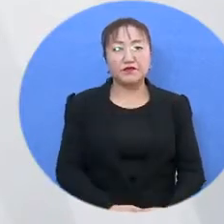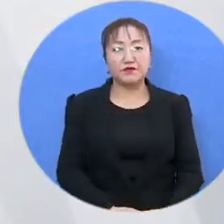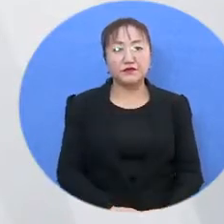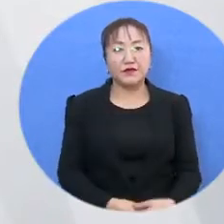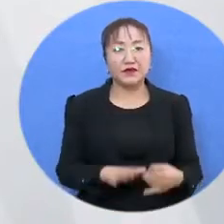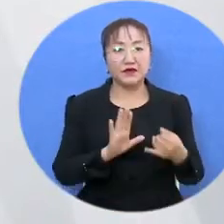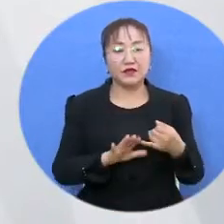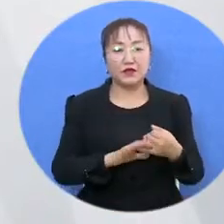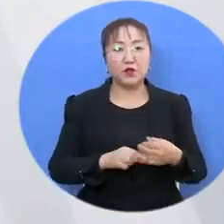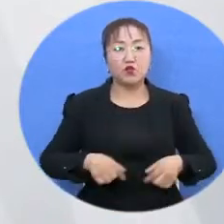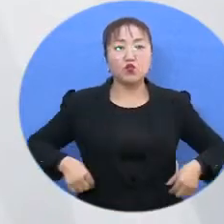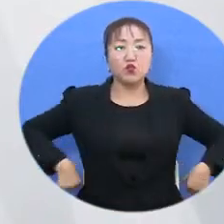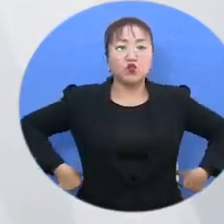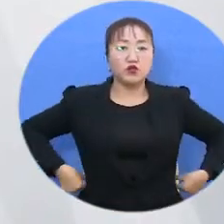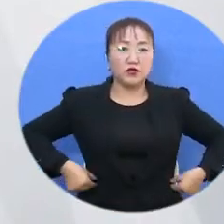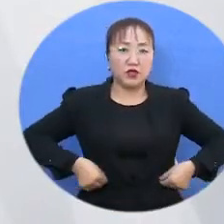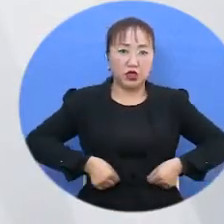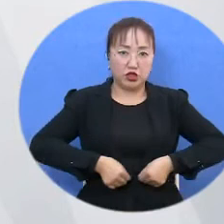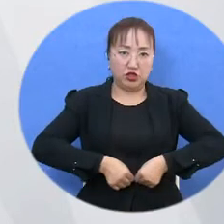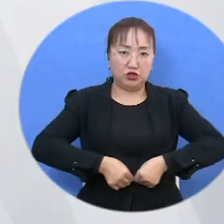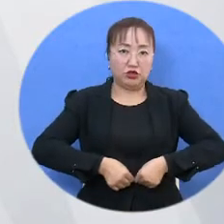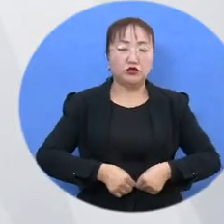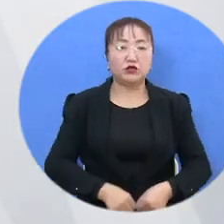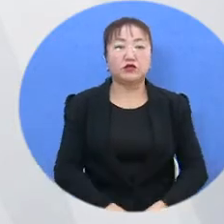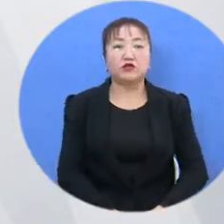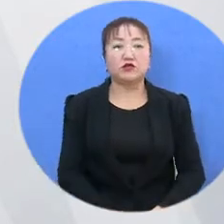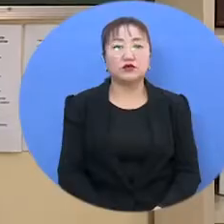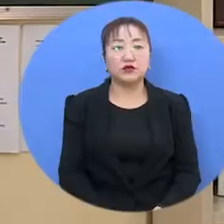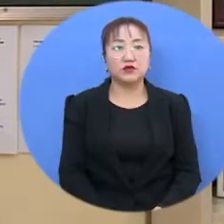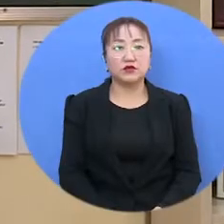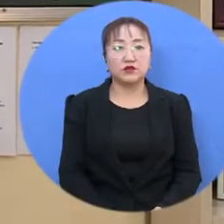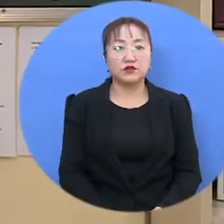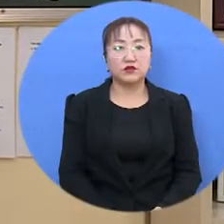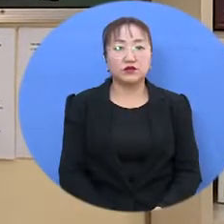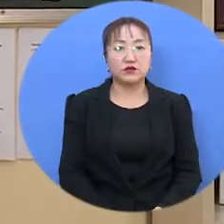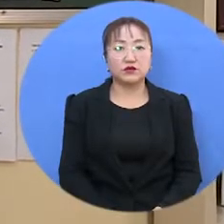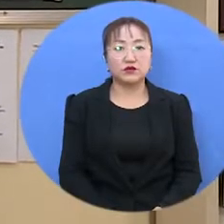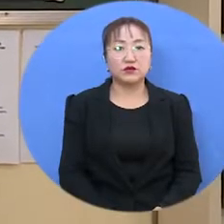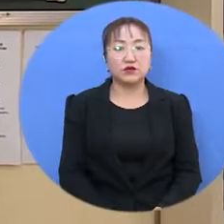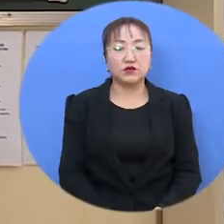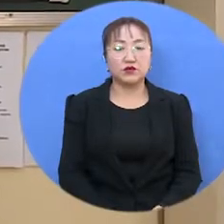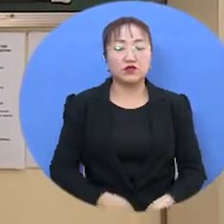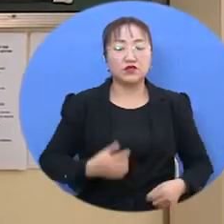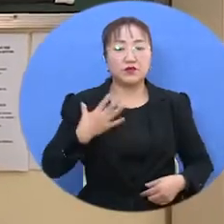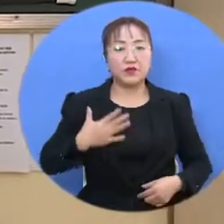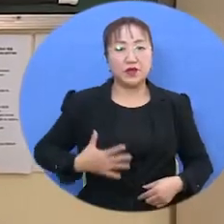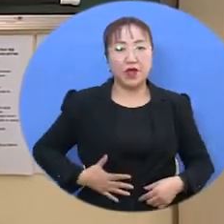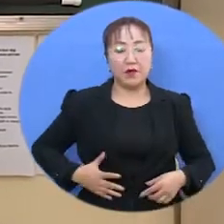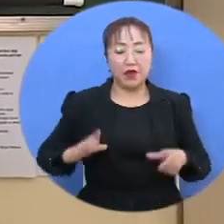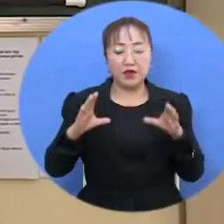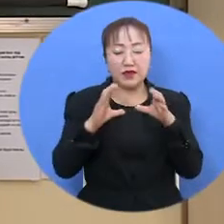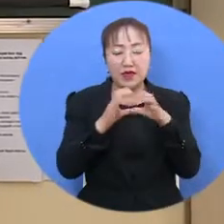дараагийн тойрог бүслэгийн тойрог бүслэгийн тойргийг хэмжихдээ цээж таацны голоор хамгийн нарийн хэсгээр тойруулж